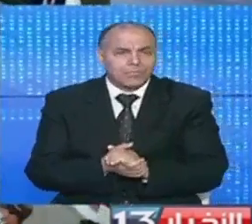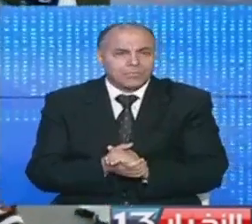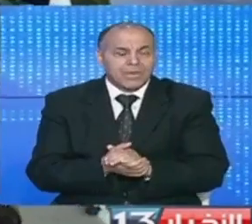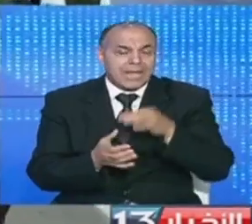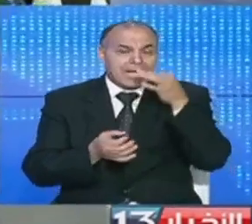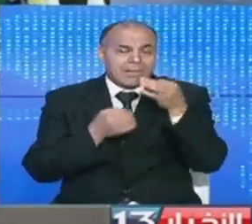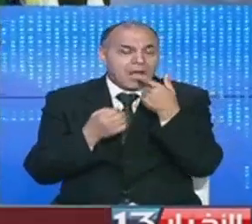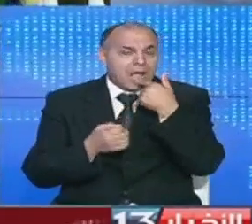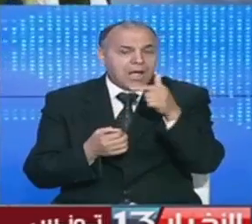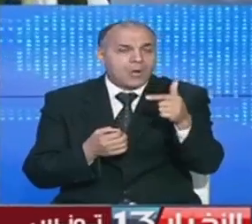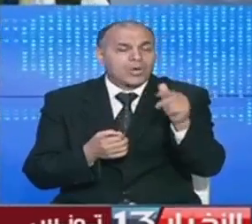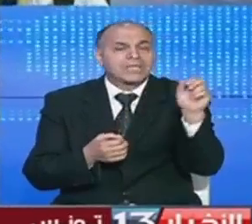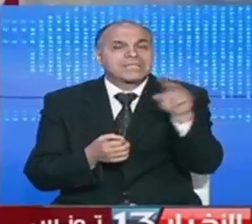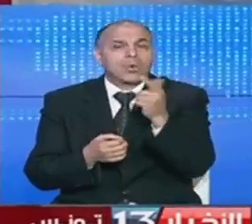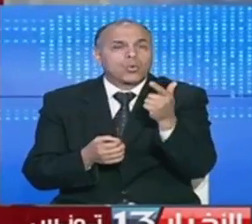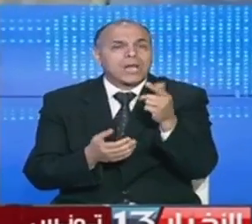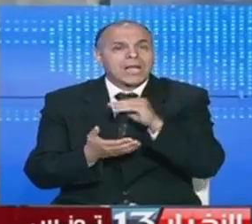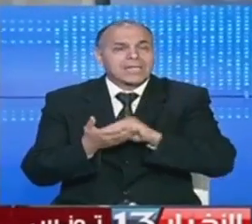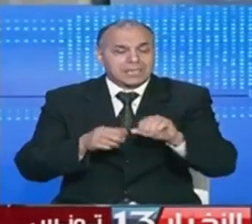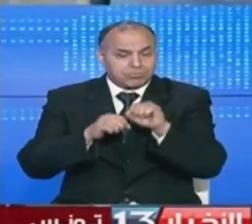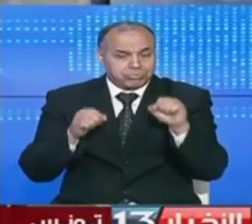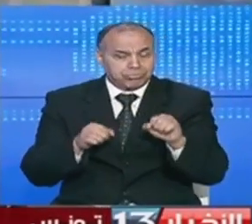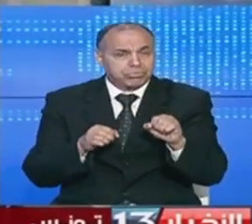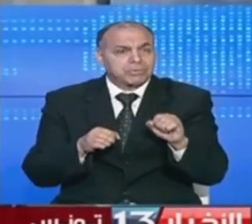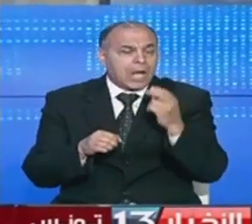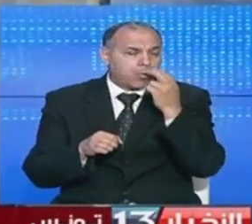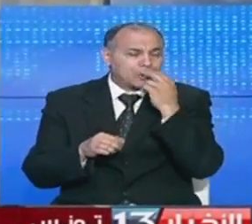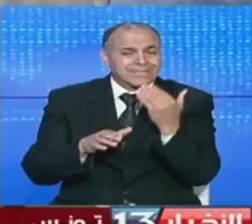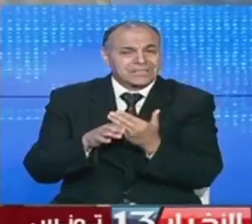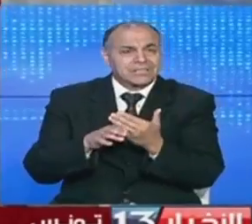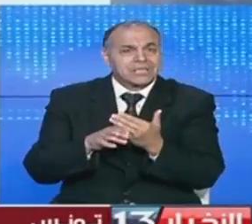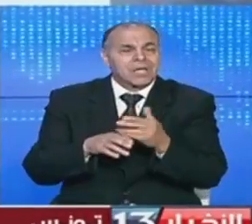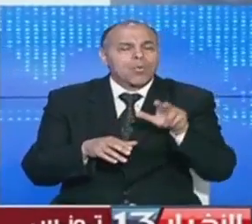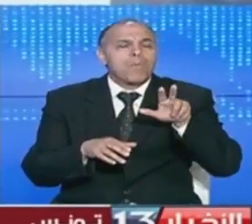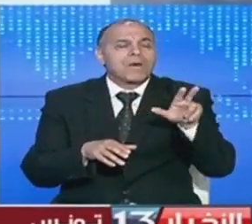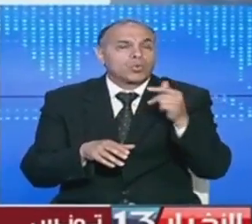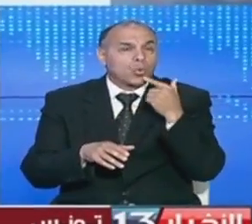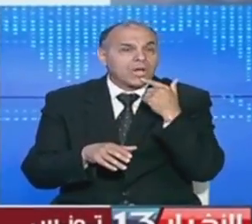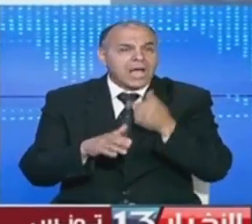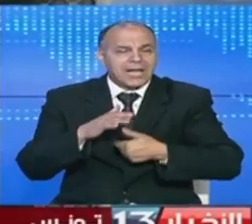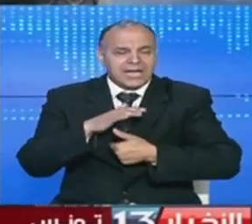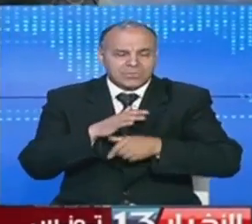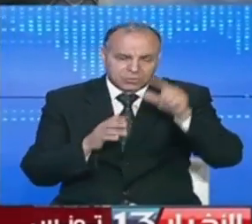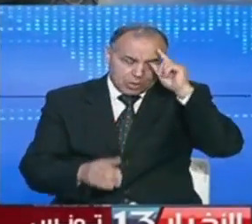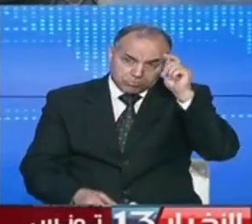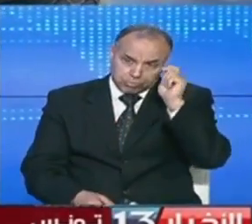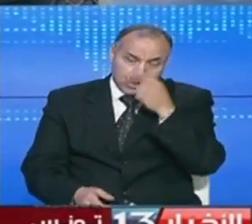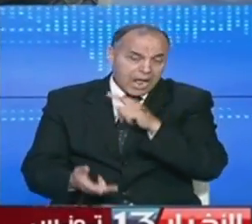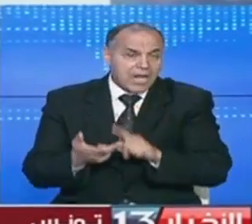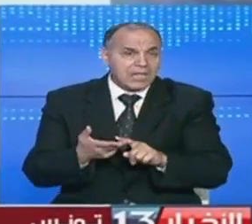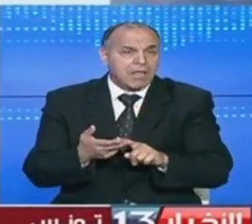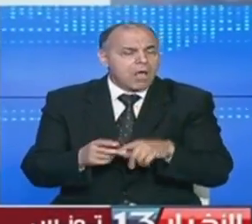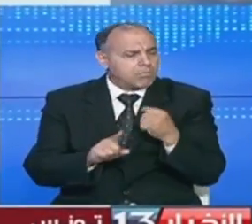في كلمة ألقاها خلال زيارته للإدارة العامة لوحدة التدخل بثكنة بوشوشة، أثنى رئيس الجمهورية قيس سعيد